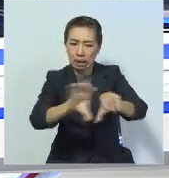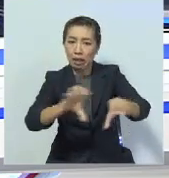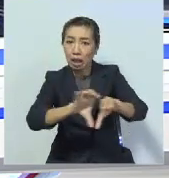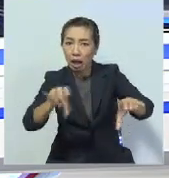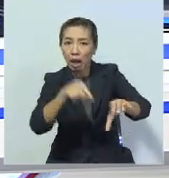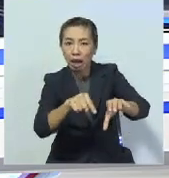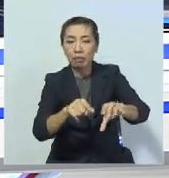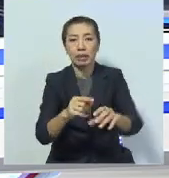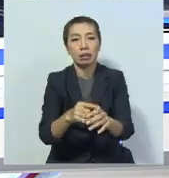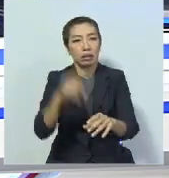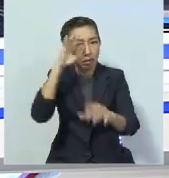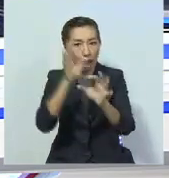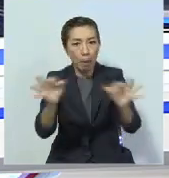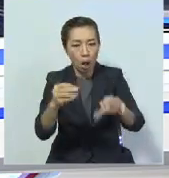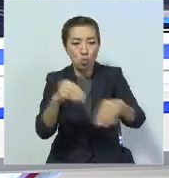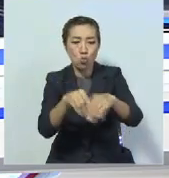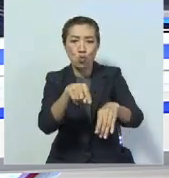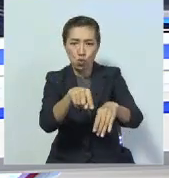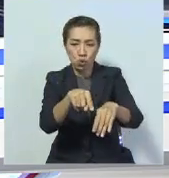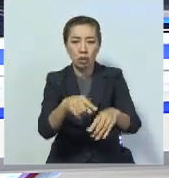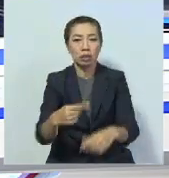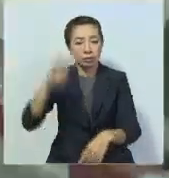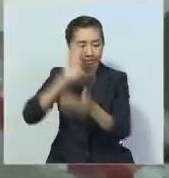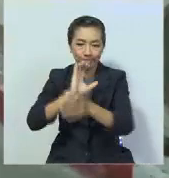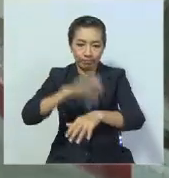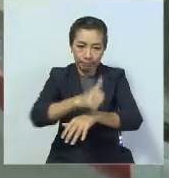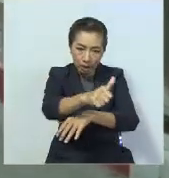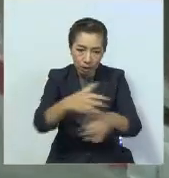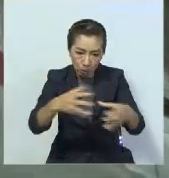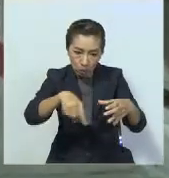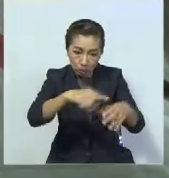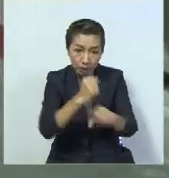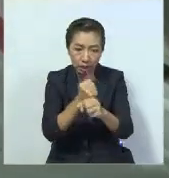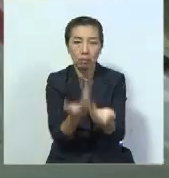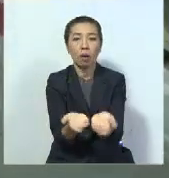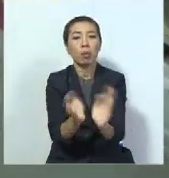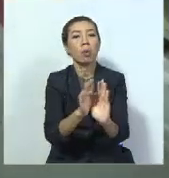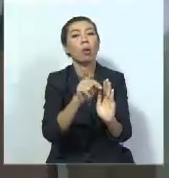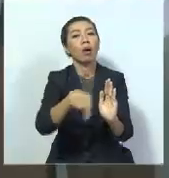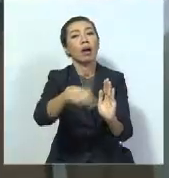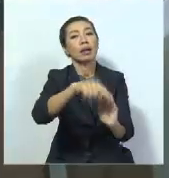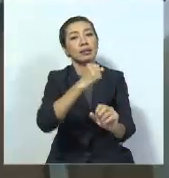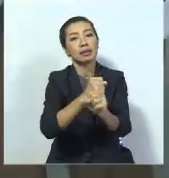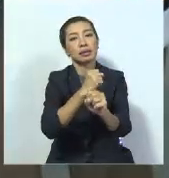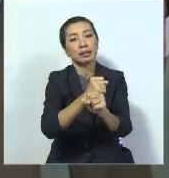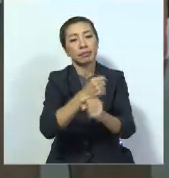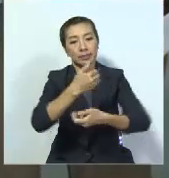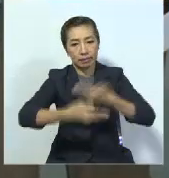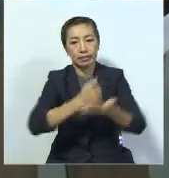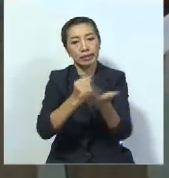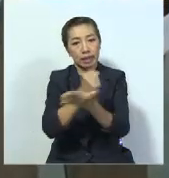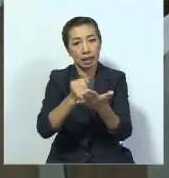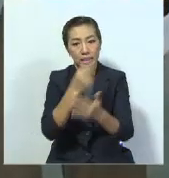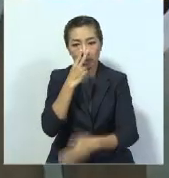าสุดท้ายไปไม่รอดเจ้าหน้าที่จับกุมได้นะคะโดยพบว่าแก๊งนี้ทำกันเป็นครอบครัวทำกันเป็นครอบครัวนะคะเนี่ย